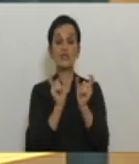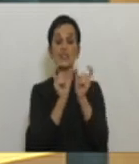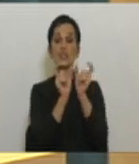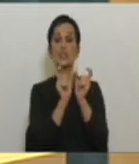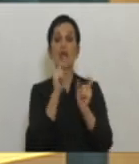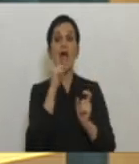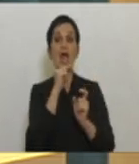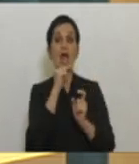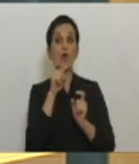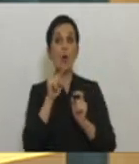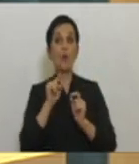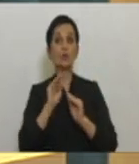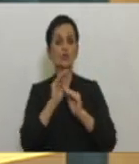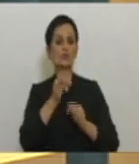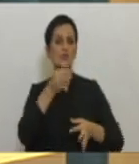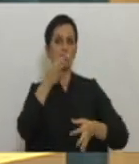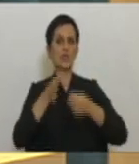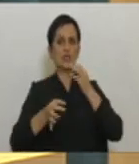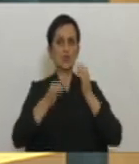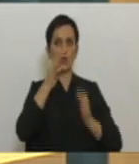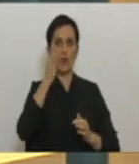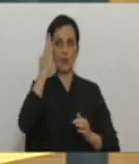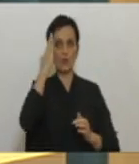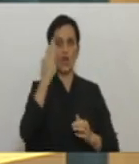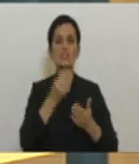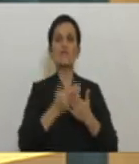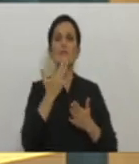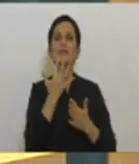რომ იწონებს თავს ძვირფასო